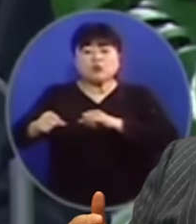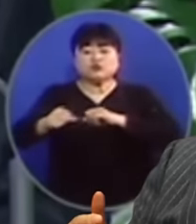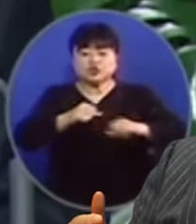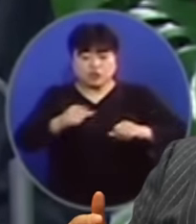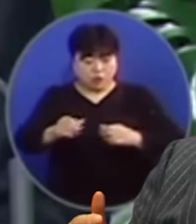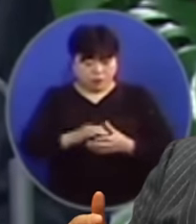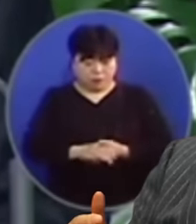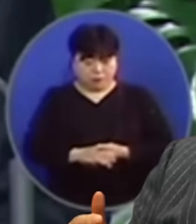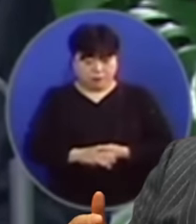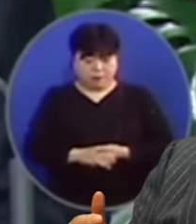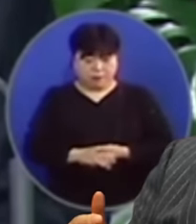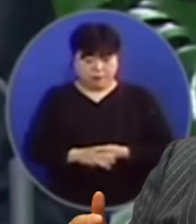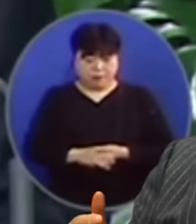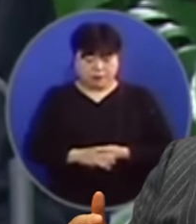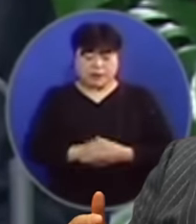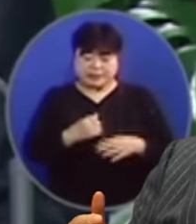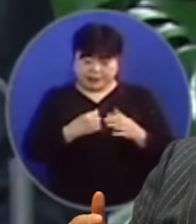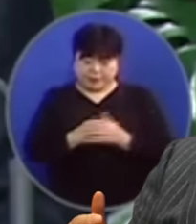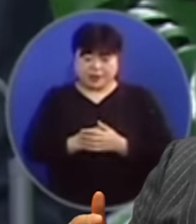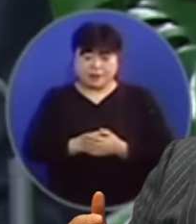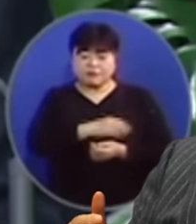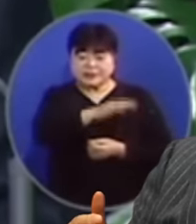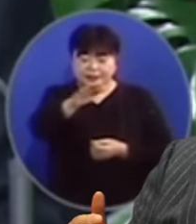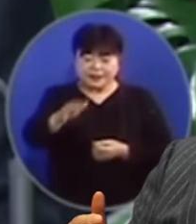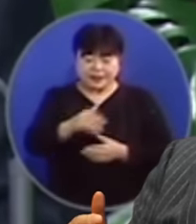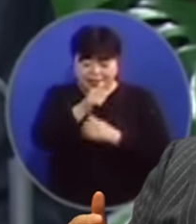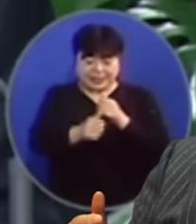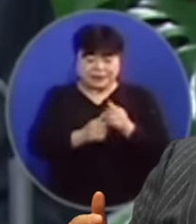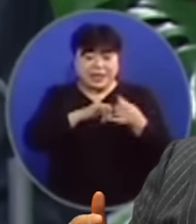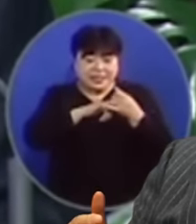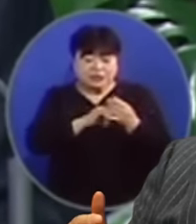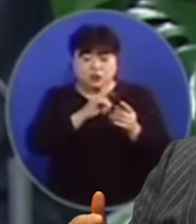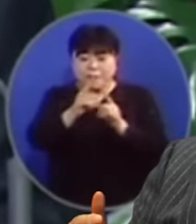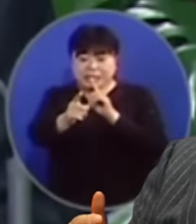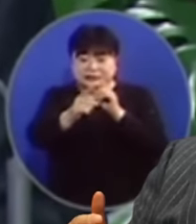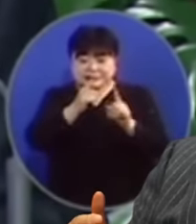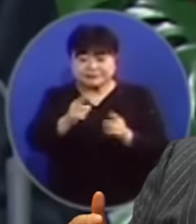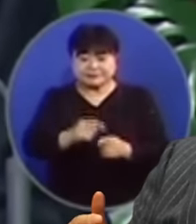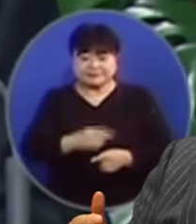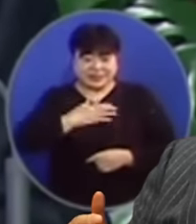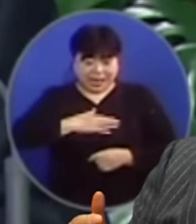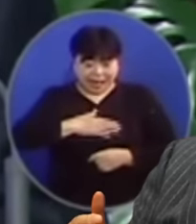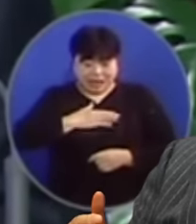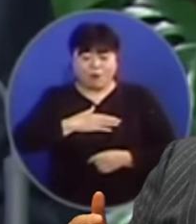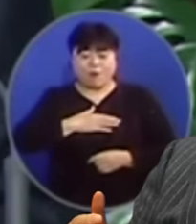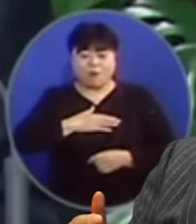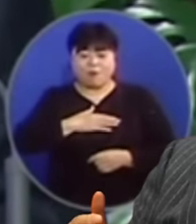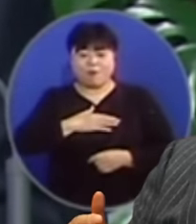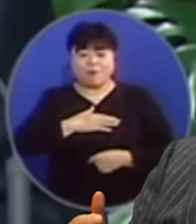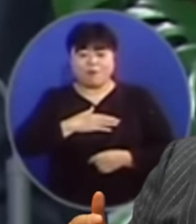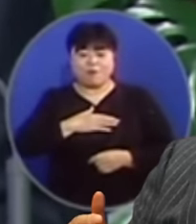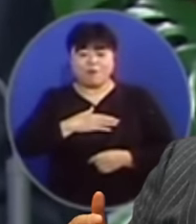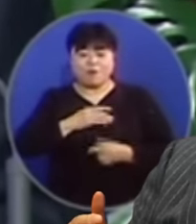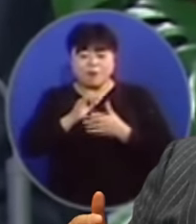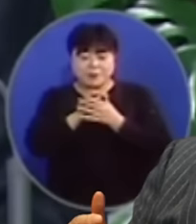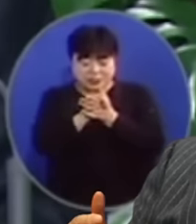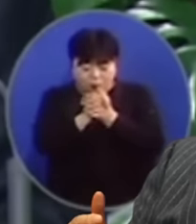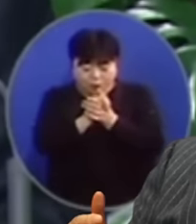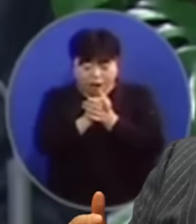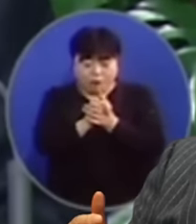것입니다. 그러므로 우리가 하나님의 약속의 말씀을 알고 그 약속의 말씀을 따라